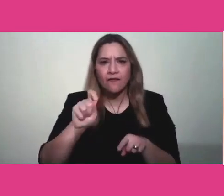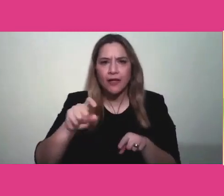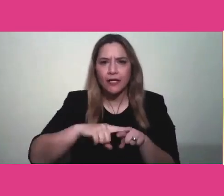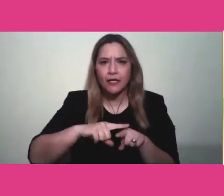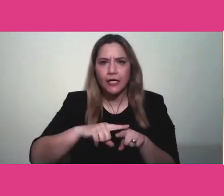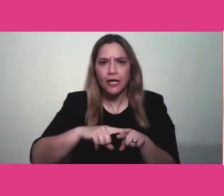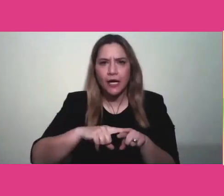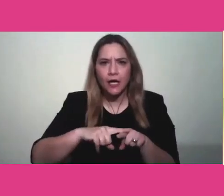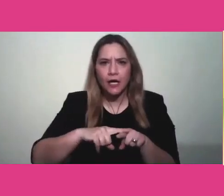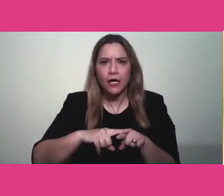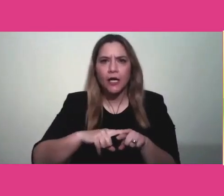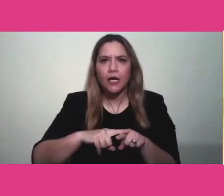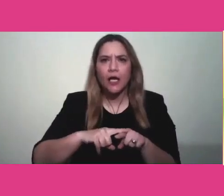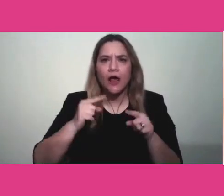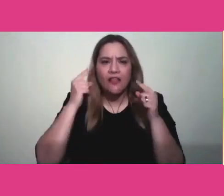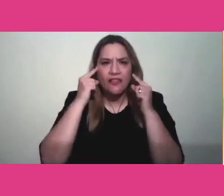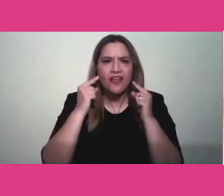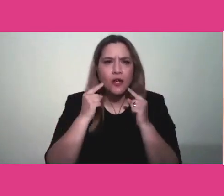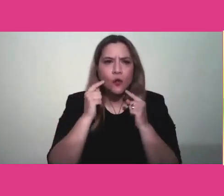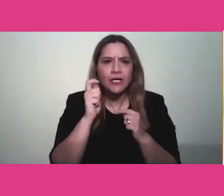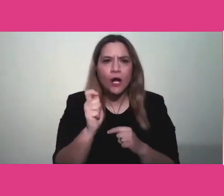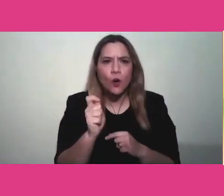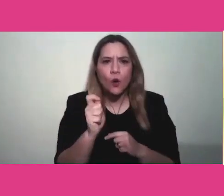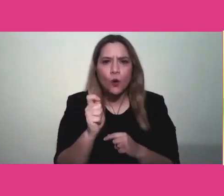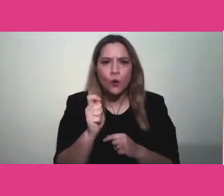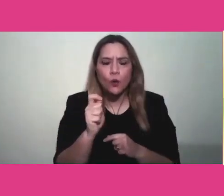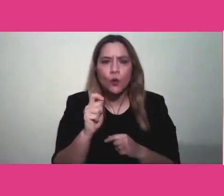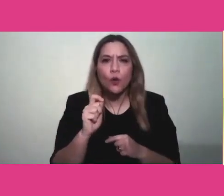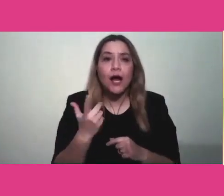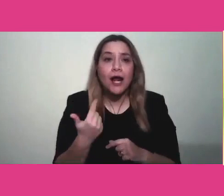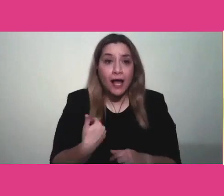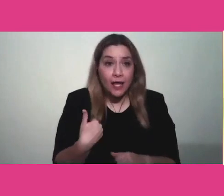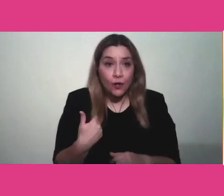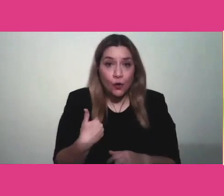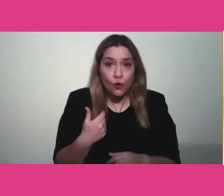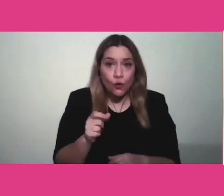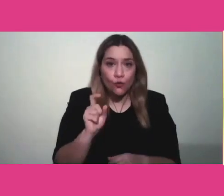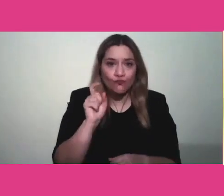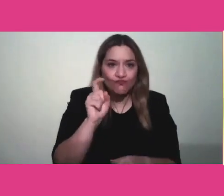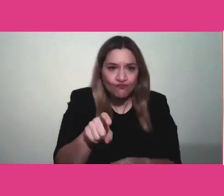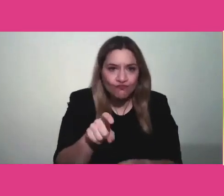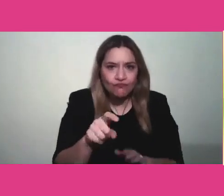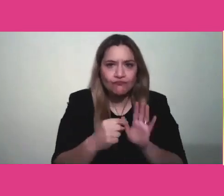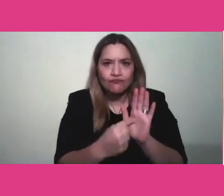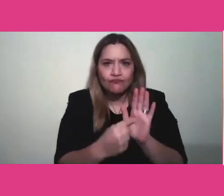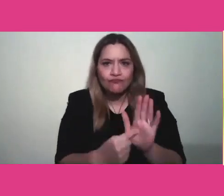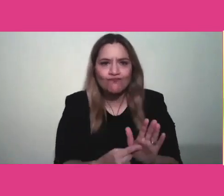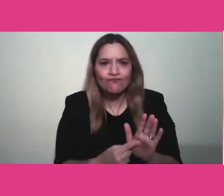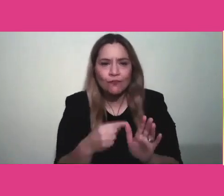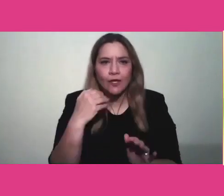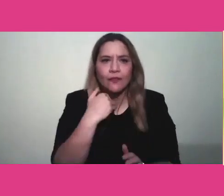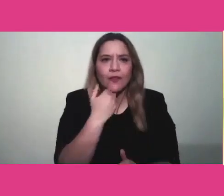Θεανό Αγαλόγλου, αλλά δεν έχω δυνατότητα να την κάνω εγώ host, η co-host.